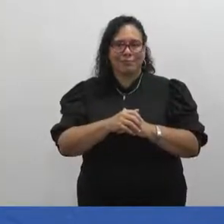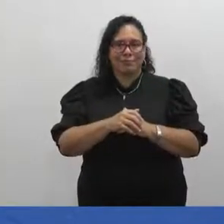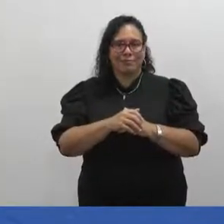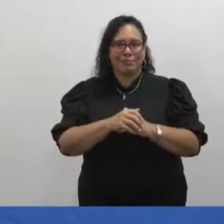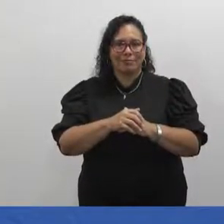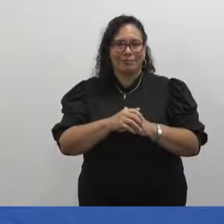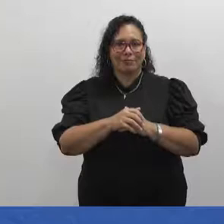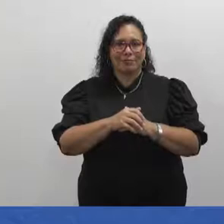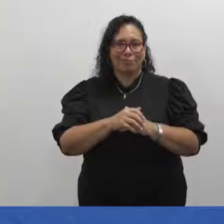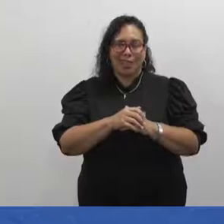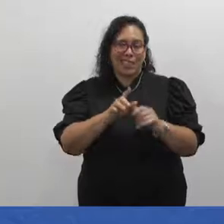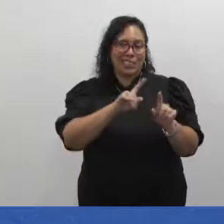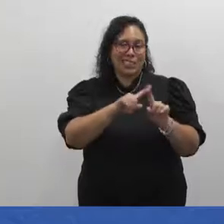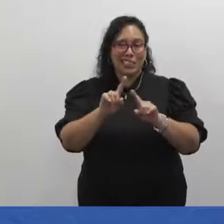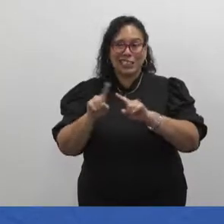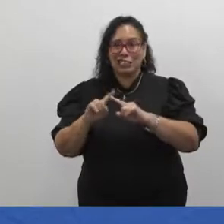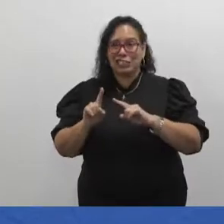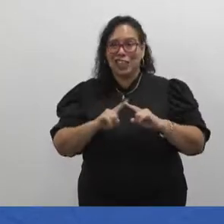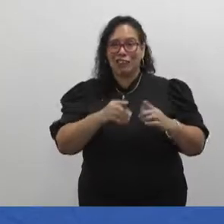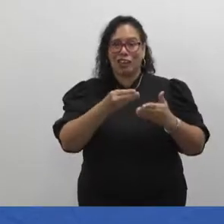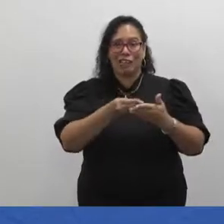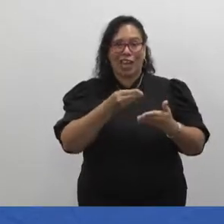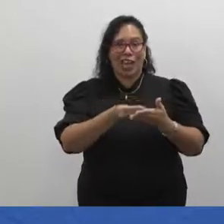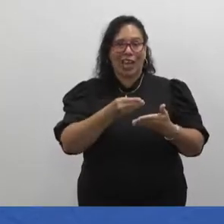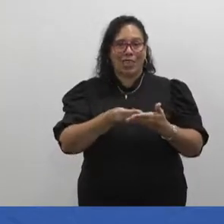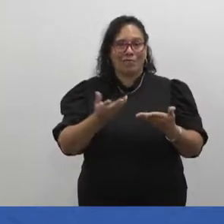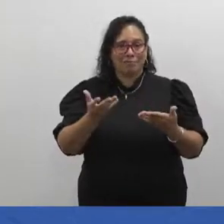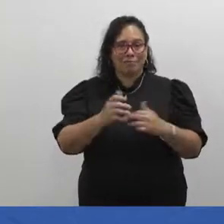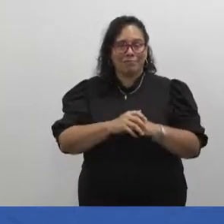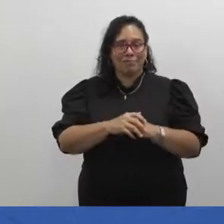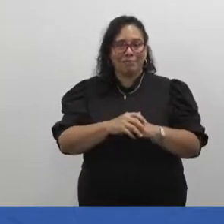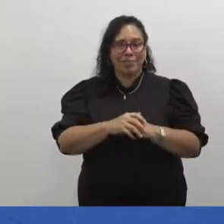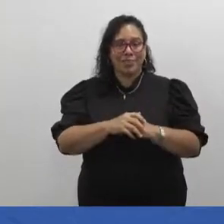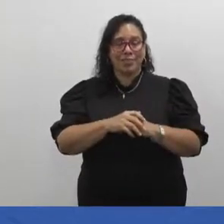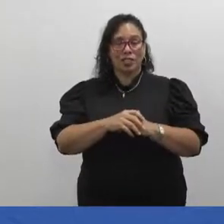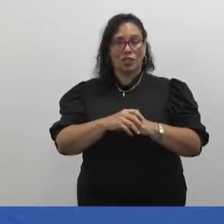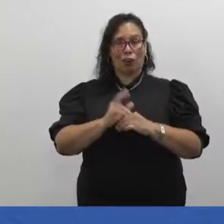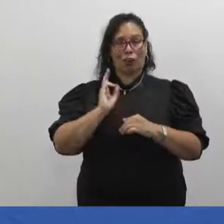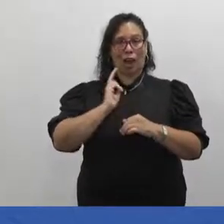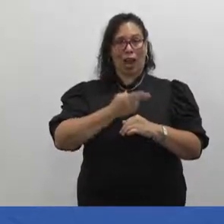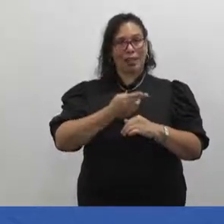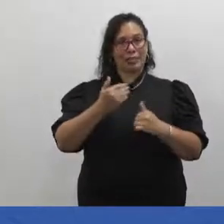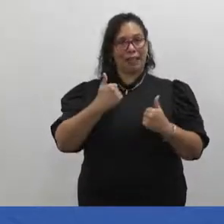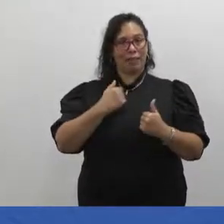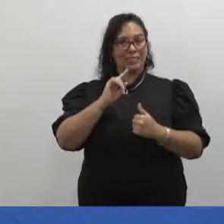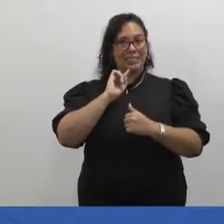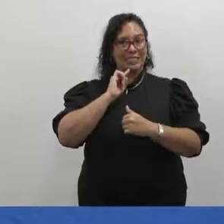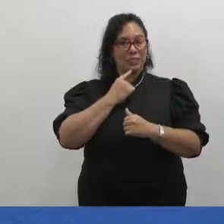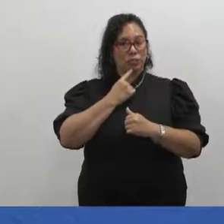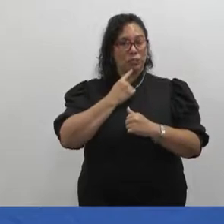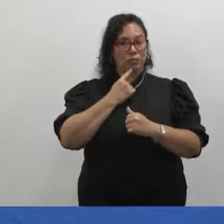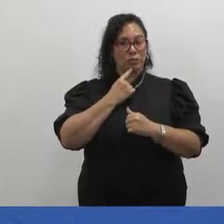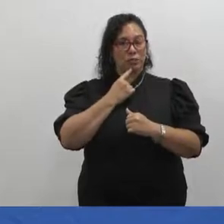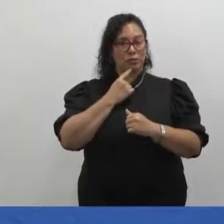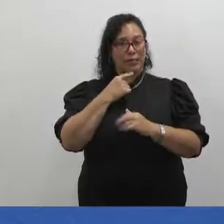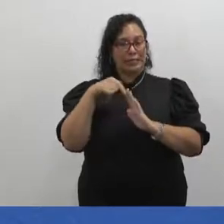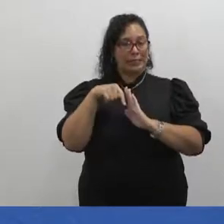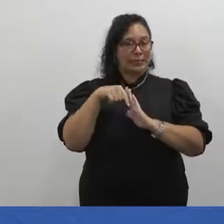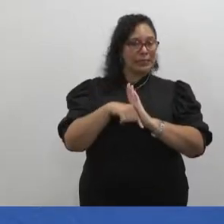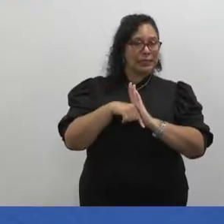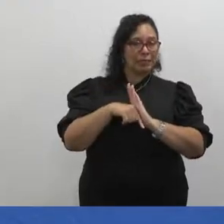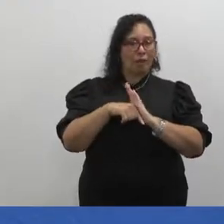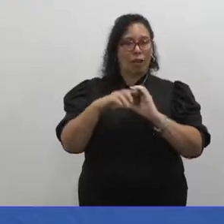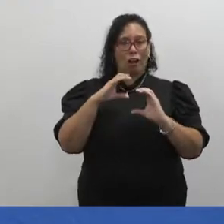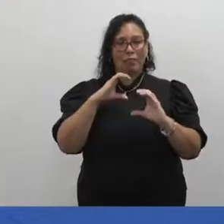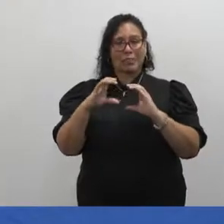thiền mau pi chấm nói mau pi phục xem xem hay xem hẹp dương đầm bay dương